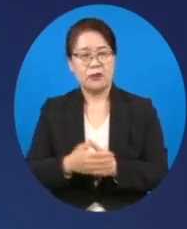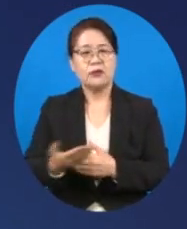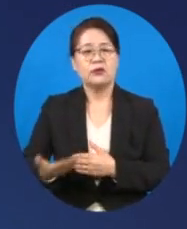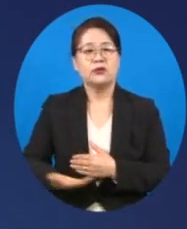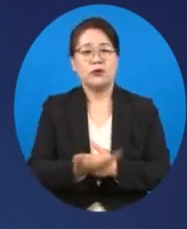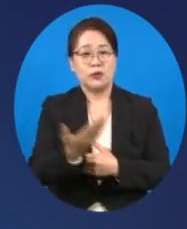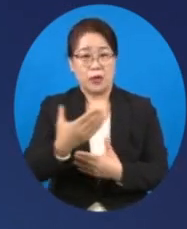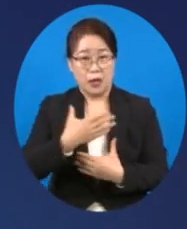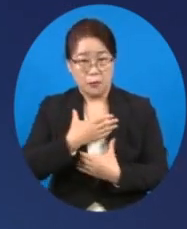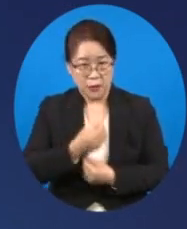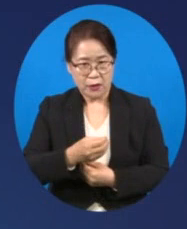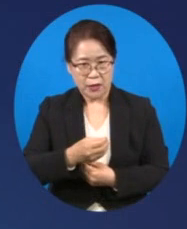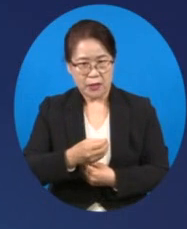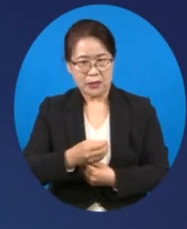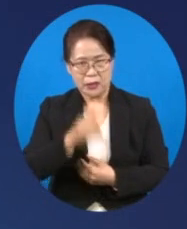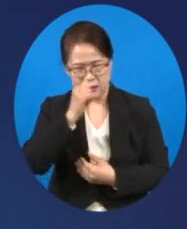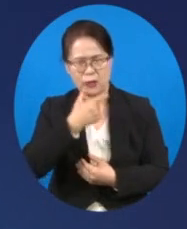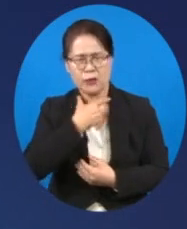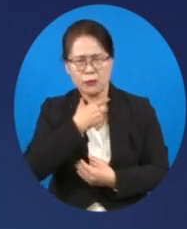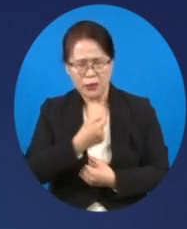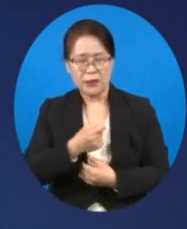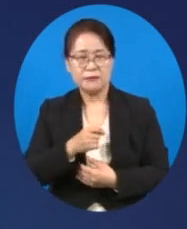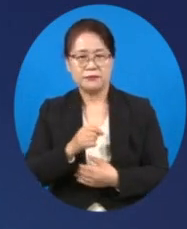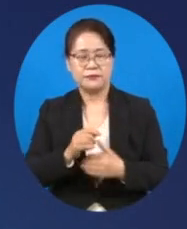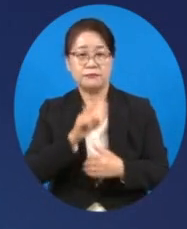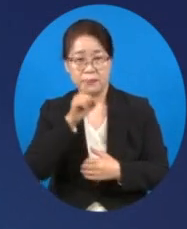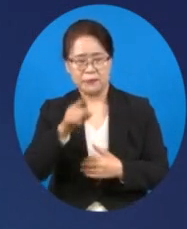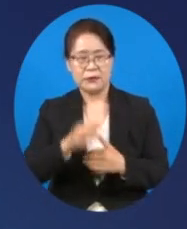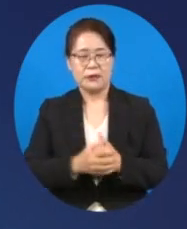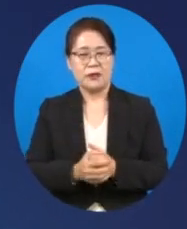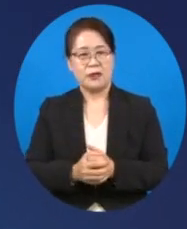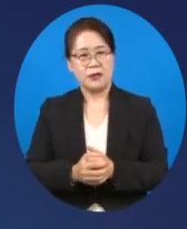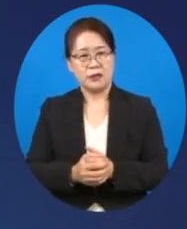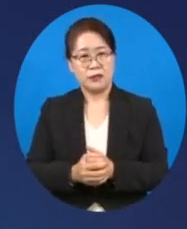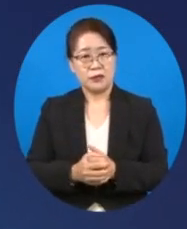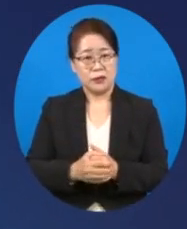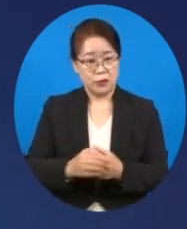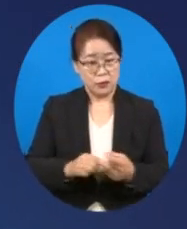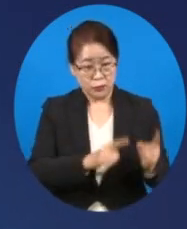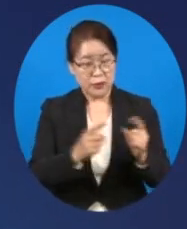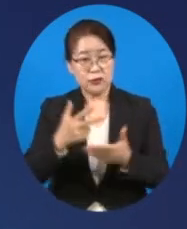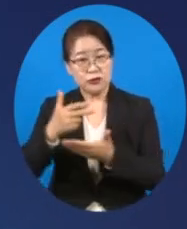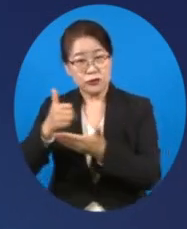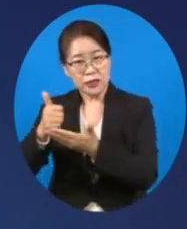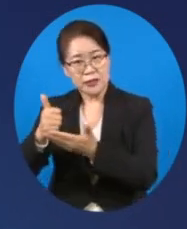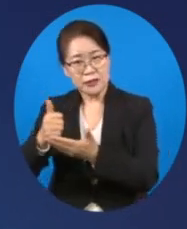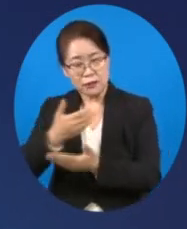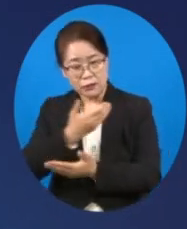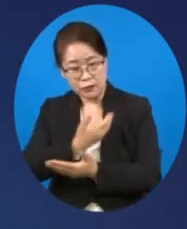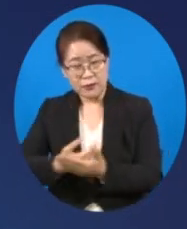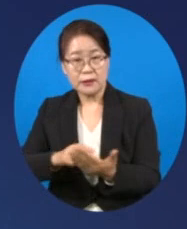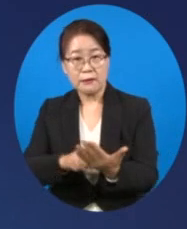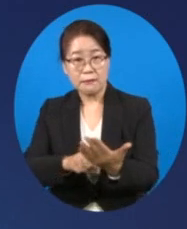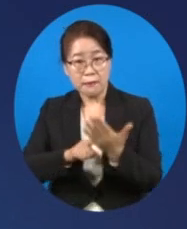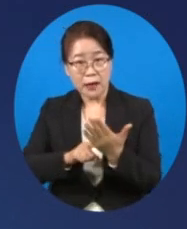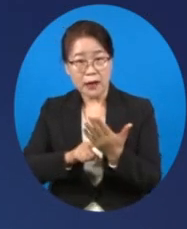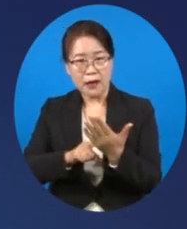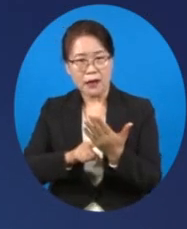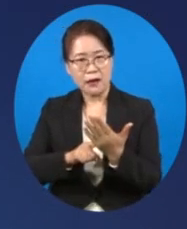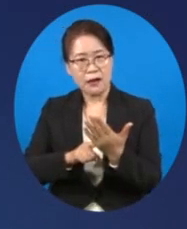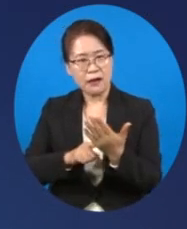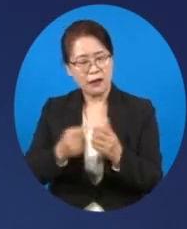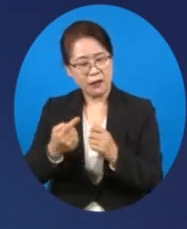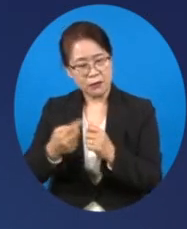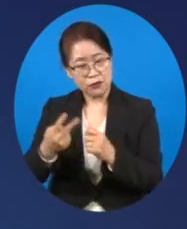너희에게 평강이 있을지어다 부활하신 주님께서 제자들에게 나타나셔서 두